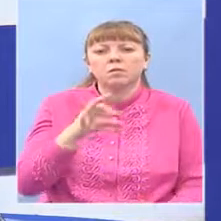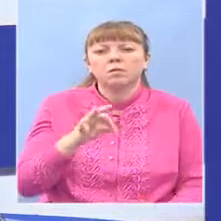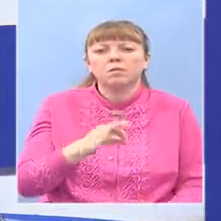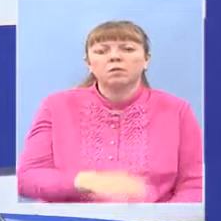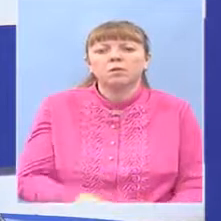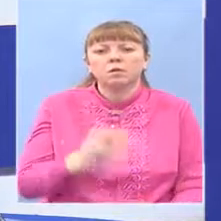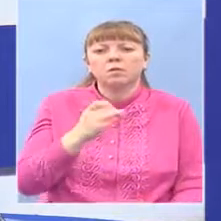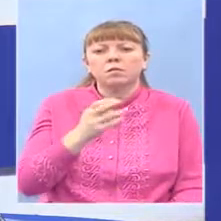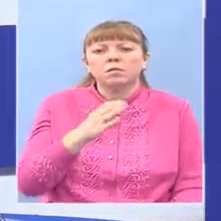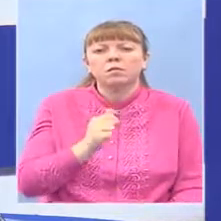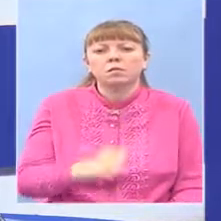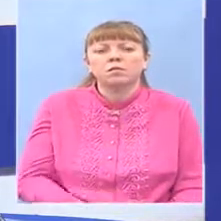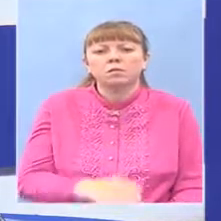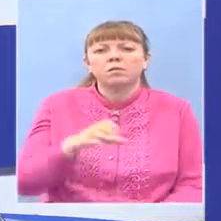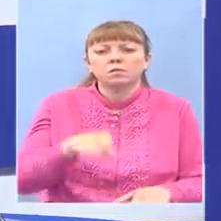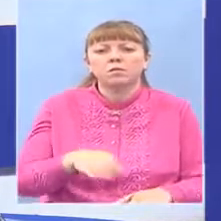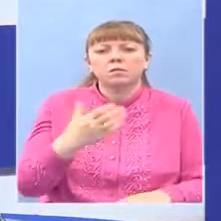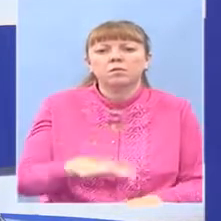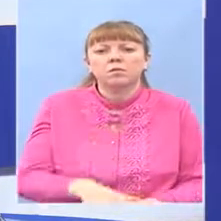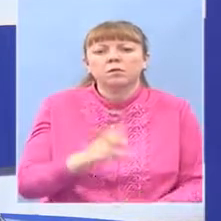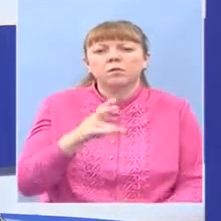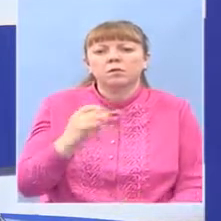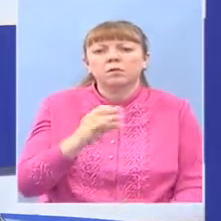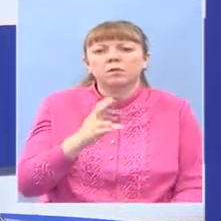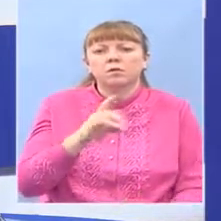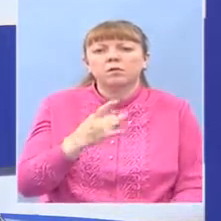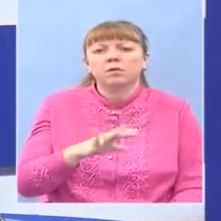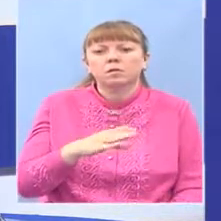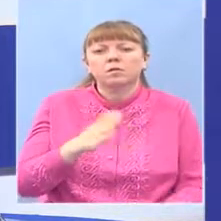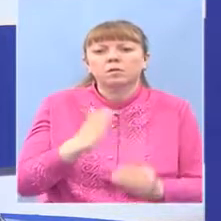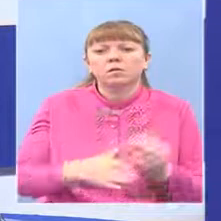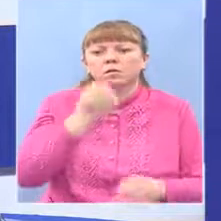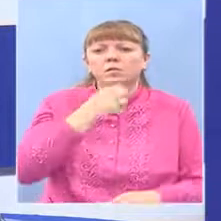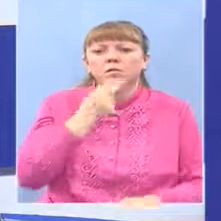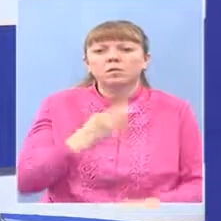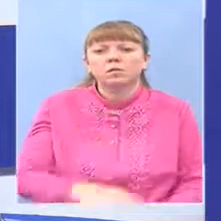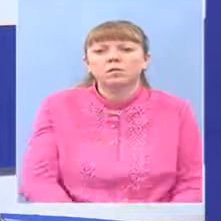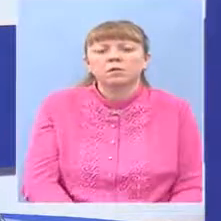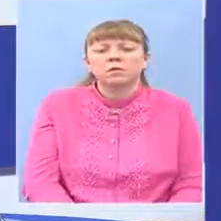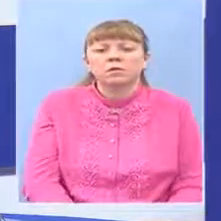выступала Гульбаршин Муштанова, председатель ООО «ЖАИК Танна». На этом эфир завершен. До свидания.